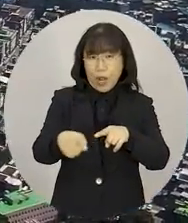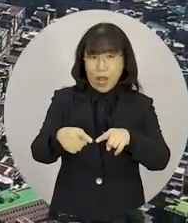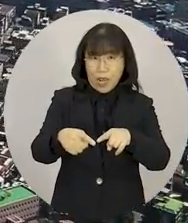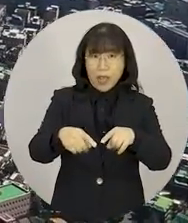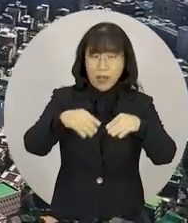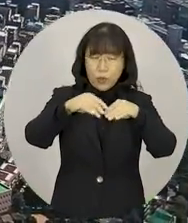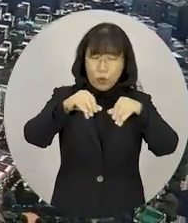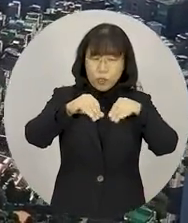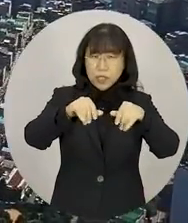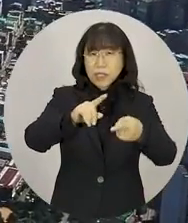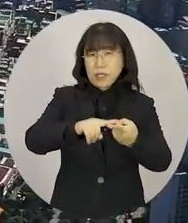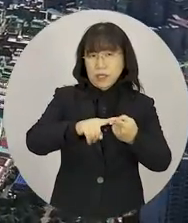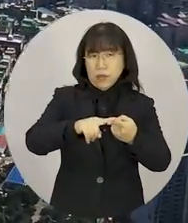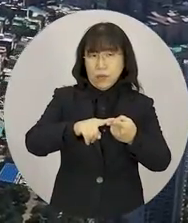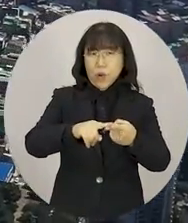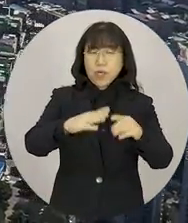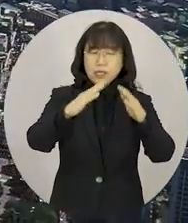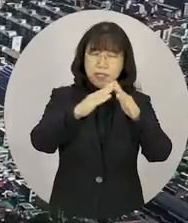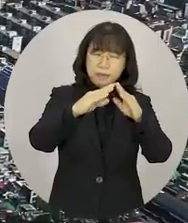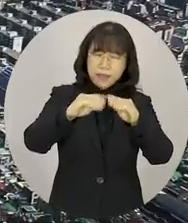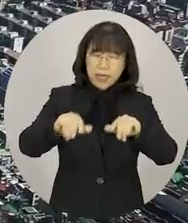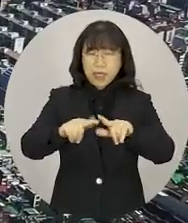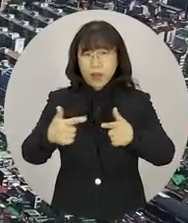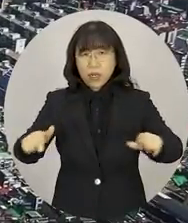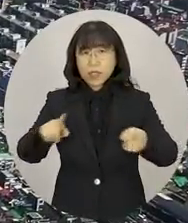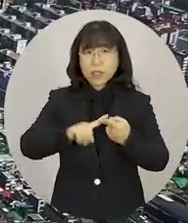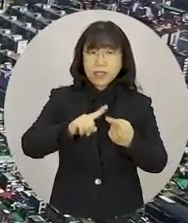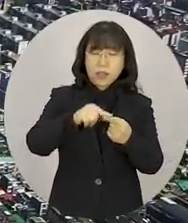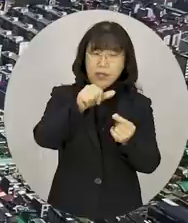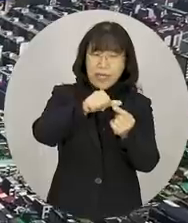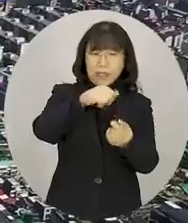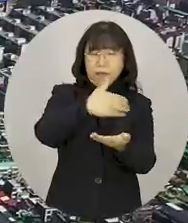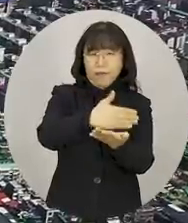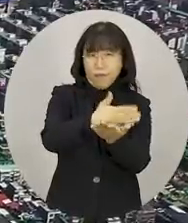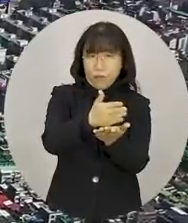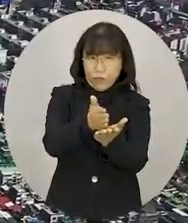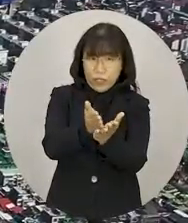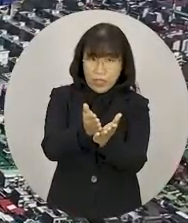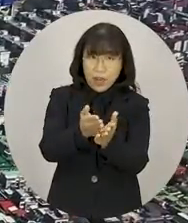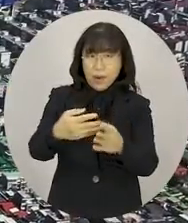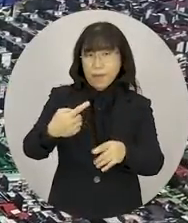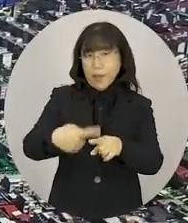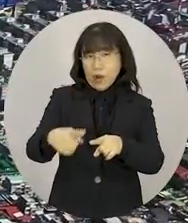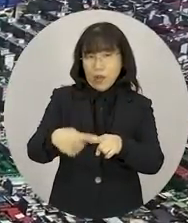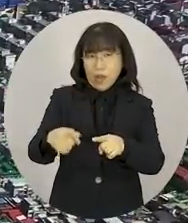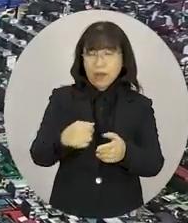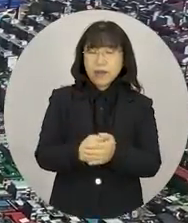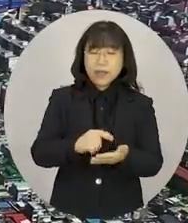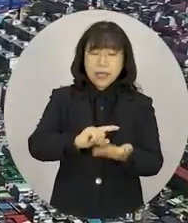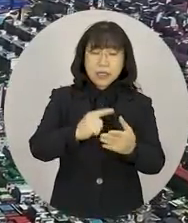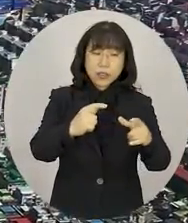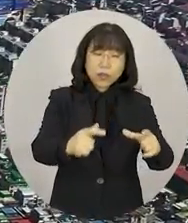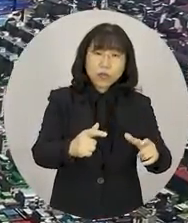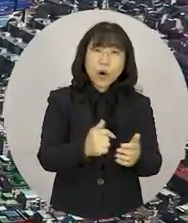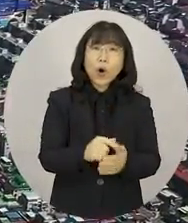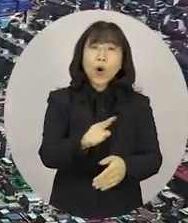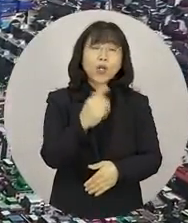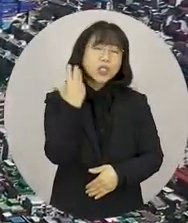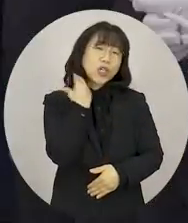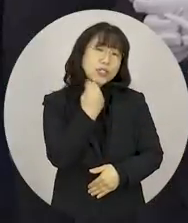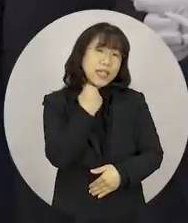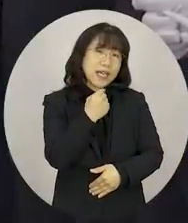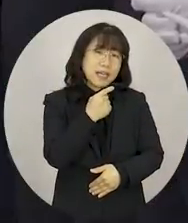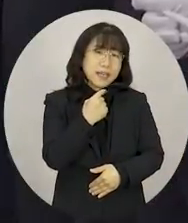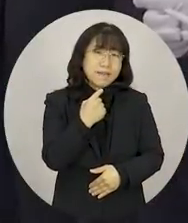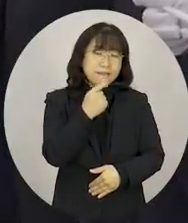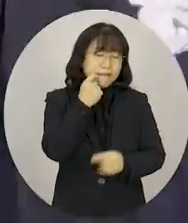평가한 것으로 토지 정책, 부동산 평가 등 5개 분야로 나누어 진행됐습니다. 강서구는 전세